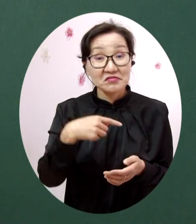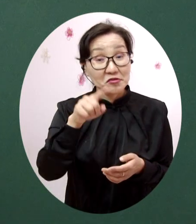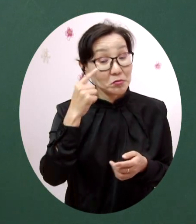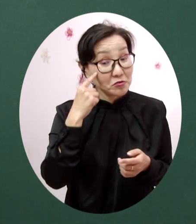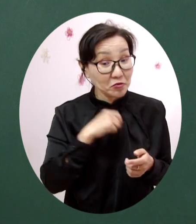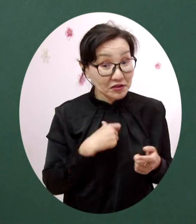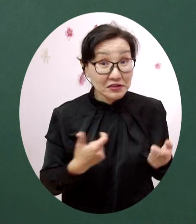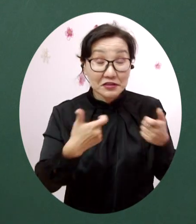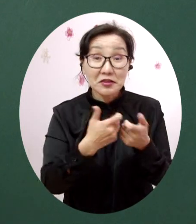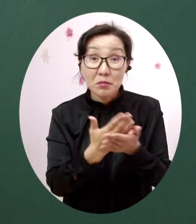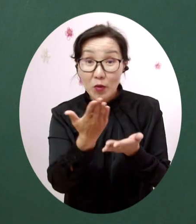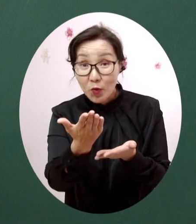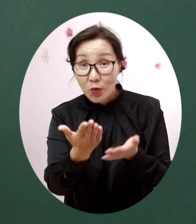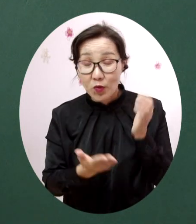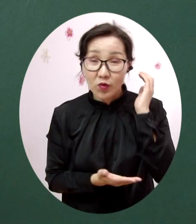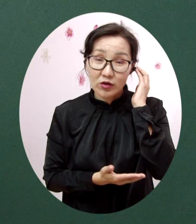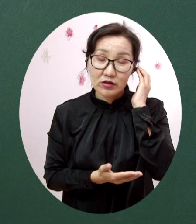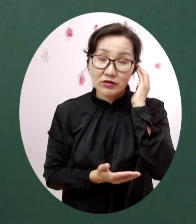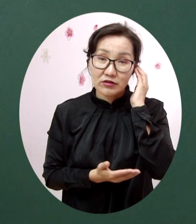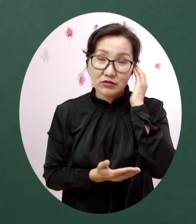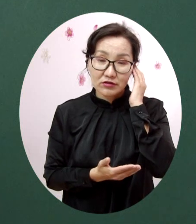чиний бодож байгаа тоо тарж байна уу?